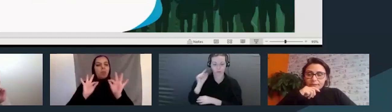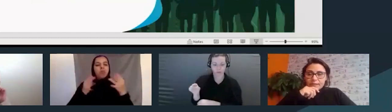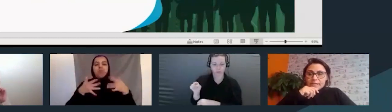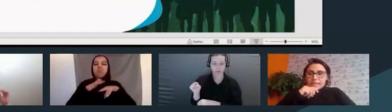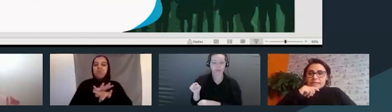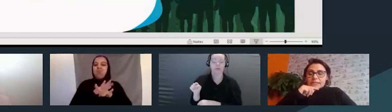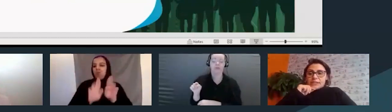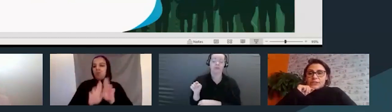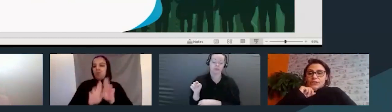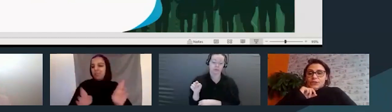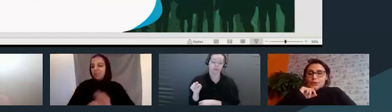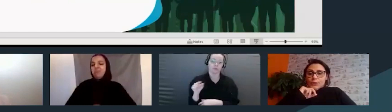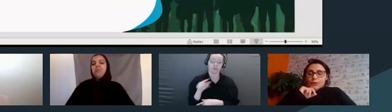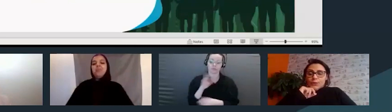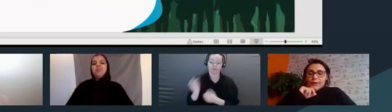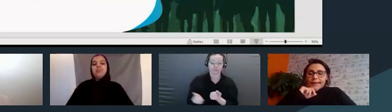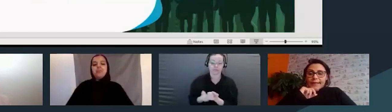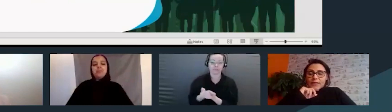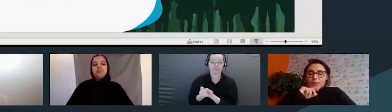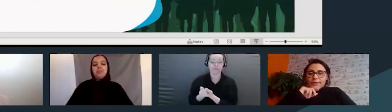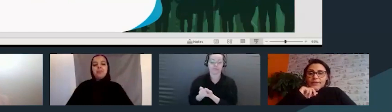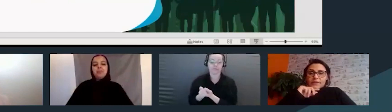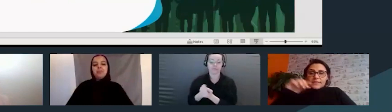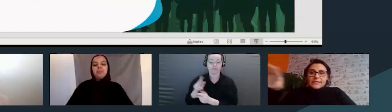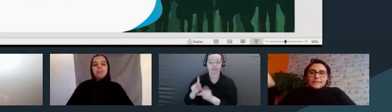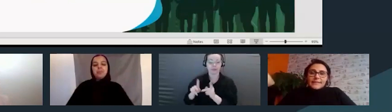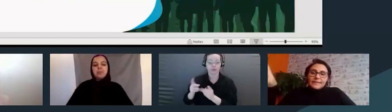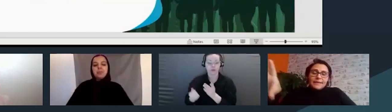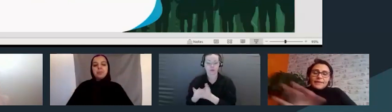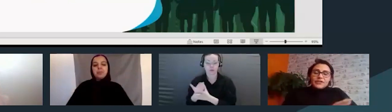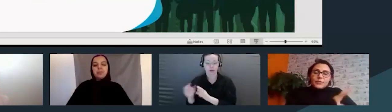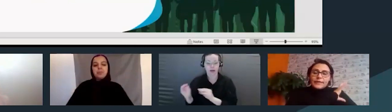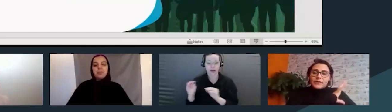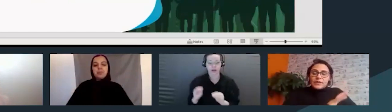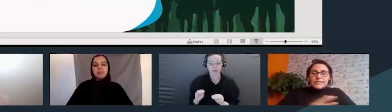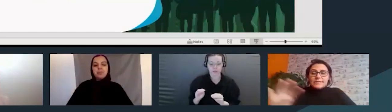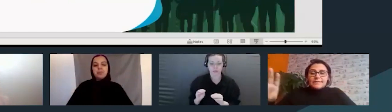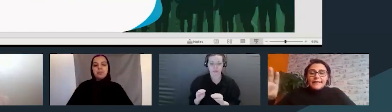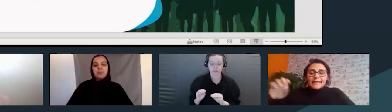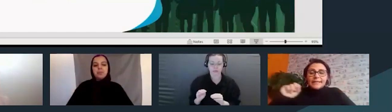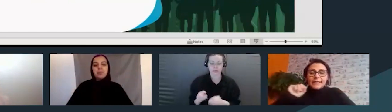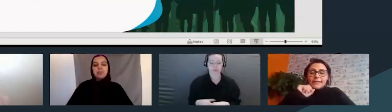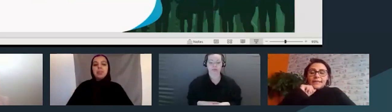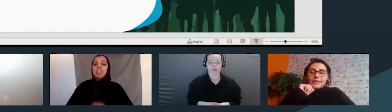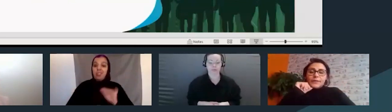Alors, en ce moment, comme je l'ai mentionné, nous sommes à travers le Canada.